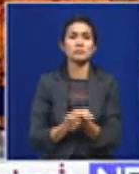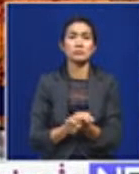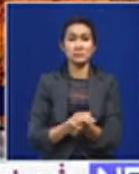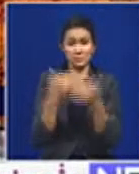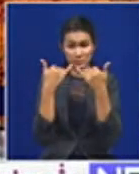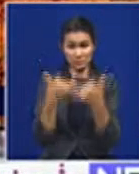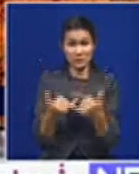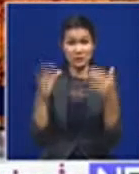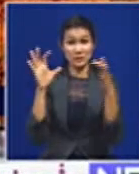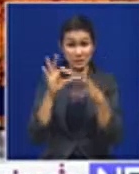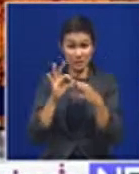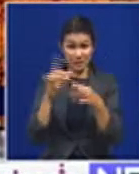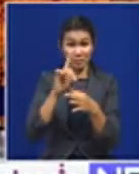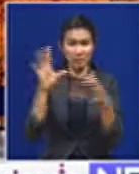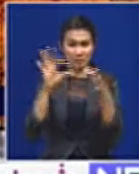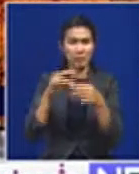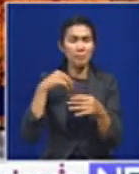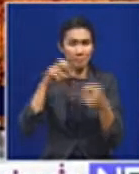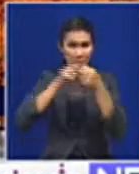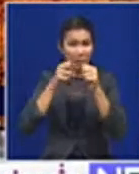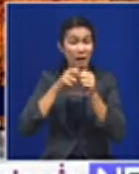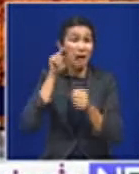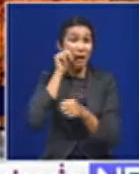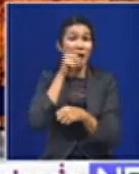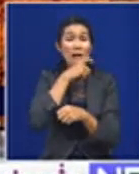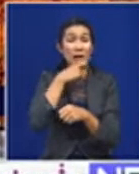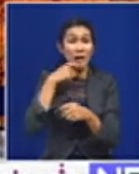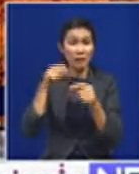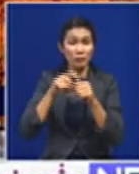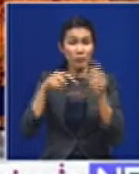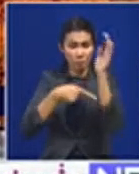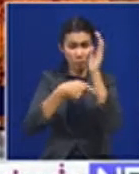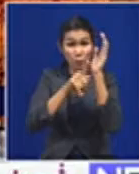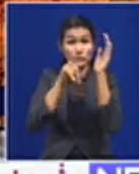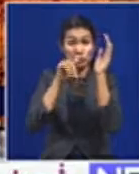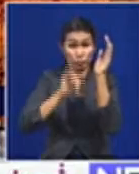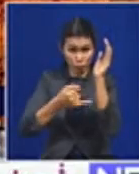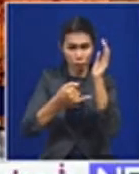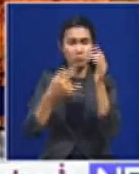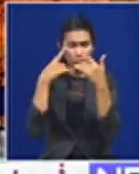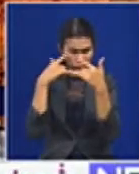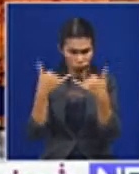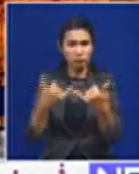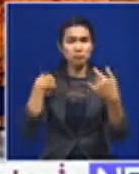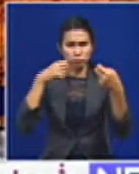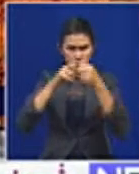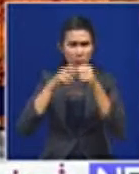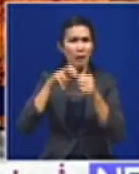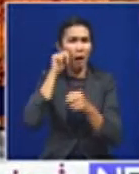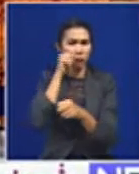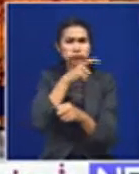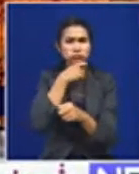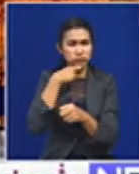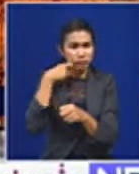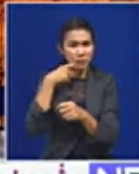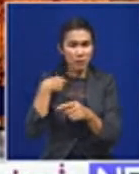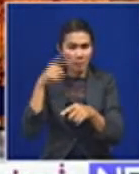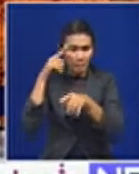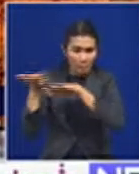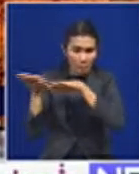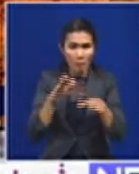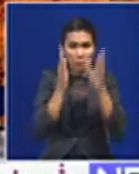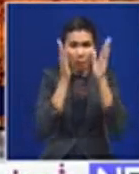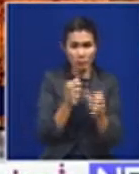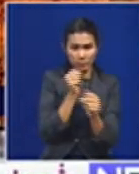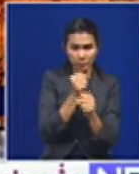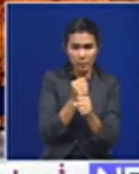ยังอยู่ในเรื่องของการรับมือกับสถานการณ์ภัยแล้งนะคะที่จังหวัดประจวบคีรีขันธ์ก็รับมือกับสถานการณ์ภัยแล้งเตรียมเจ้าหน้าที่แล้วก็เครื่องมือค่ะให้